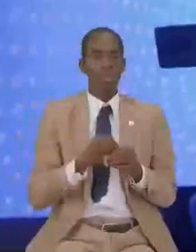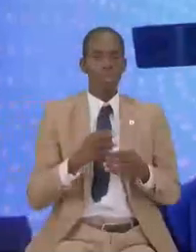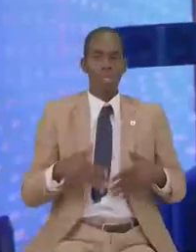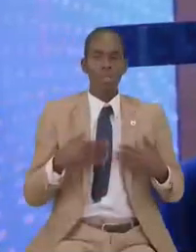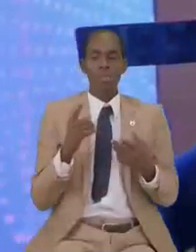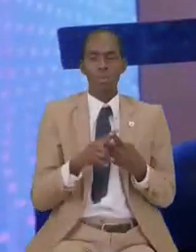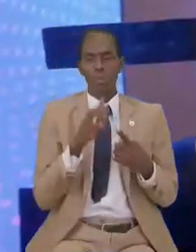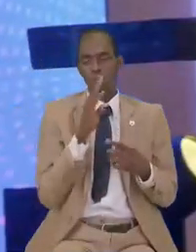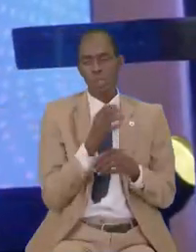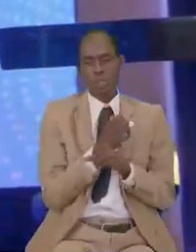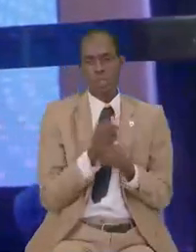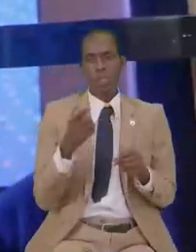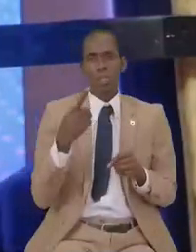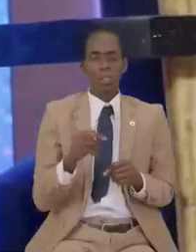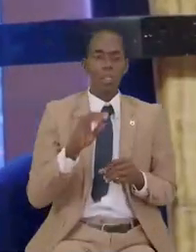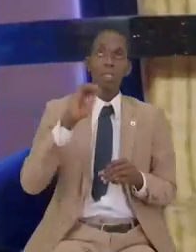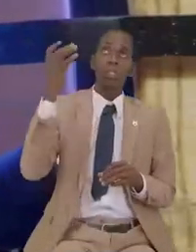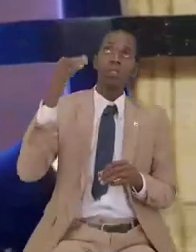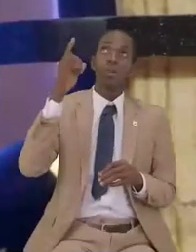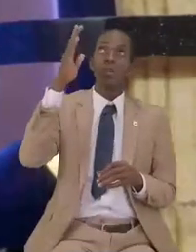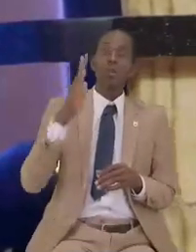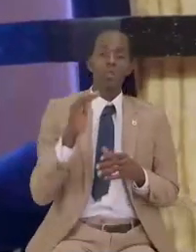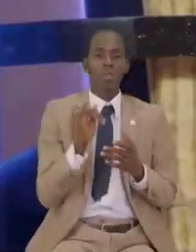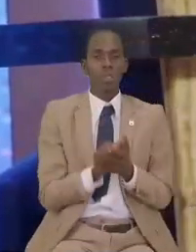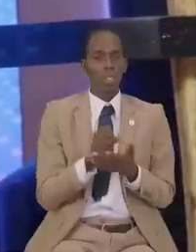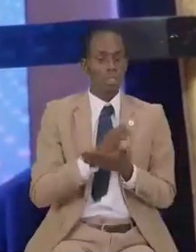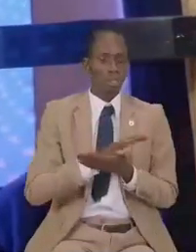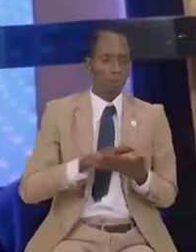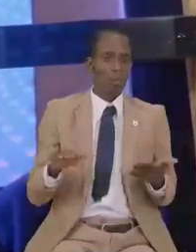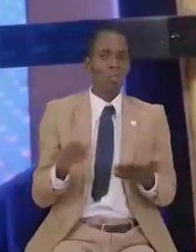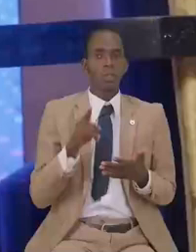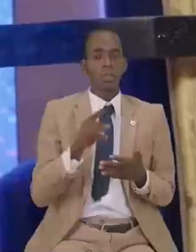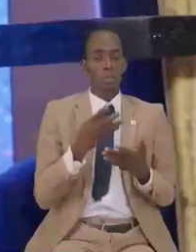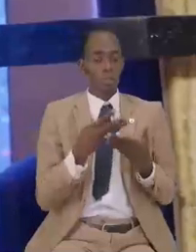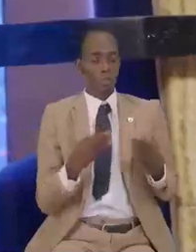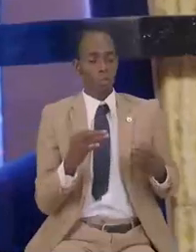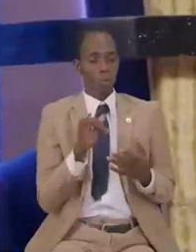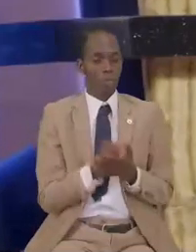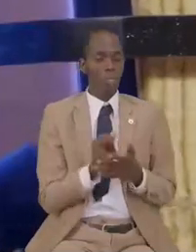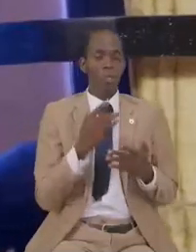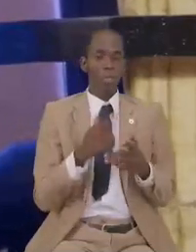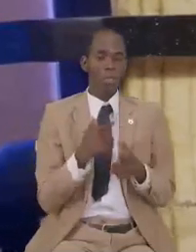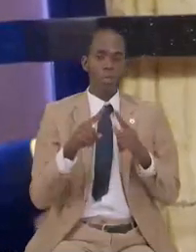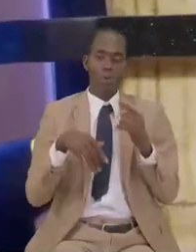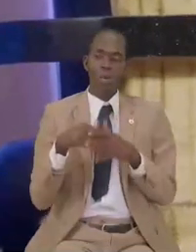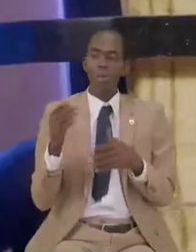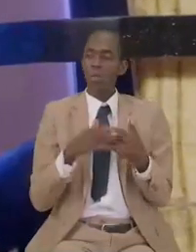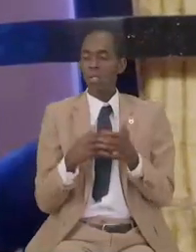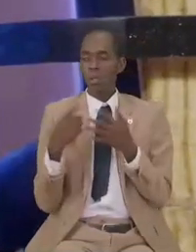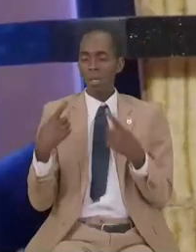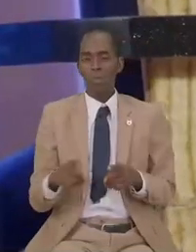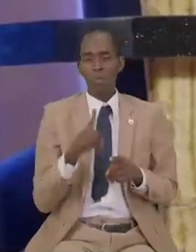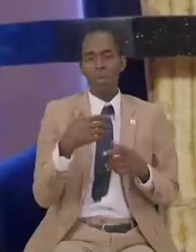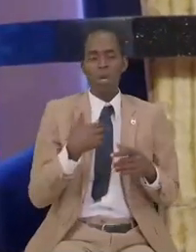la grâce de Dieu qui sanctifie. Alors tu règles cela et tu peux sortir. Quel que soit ce qui se passe, déjà la